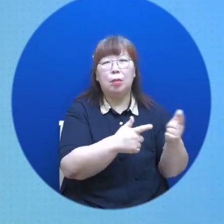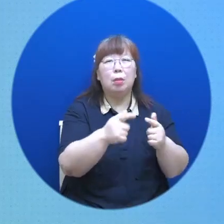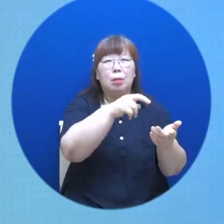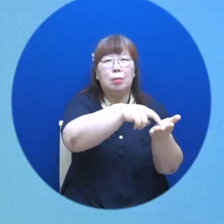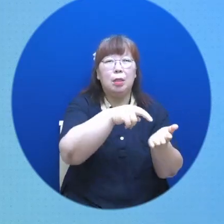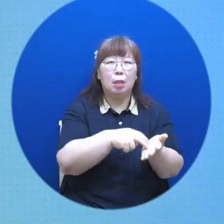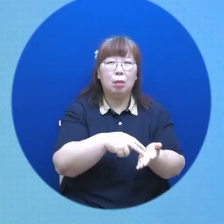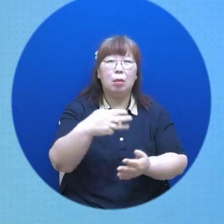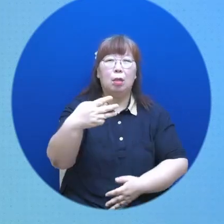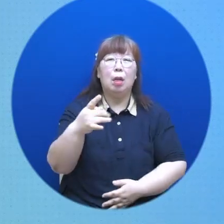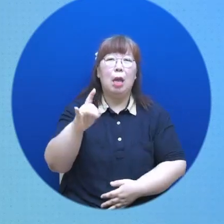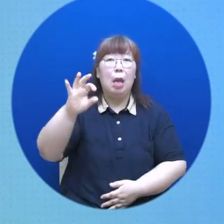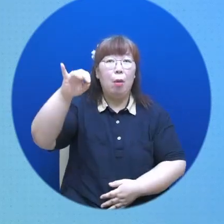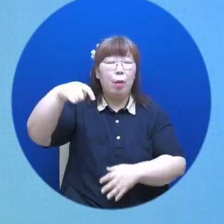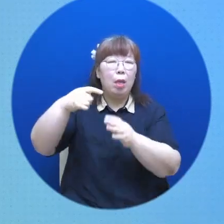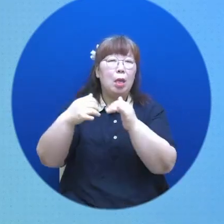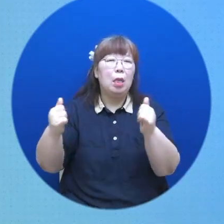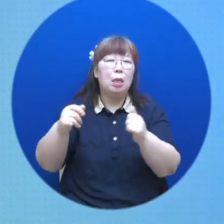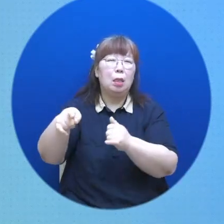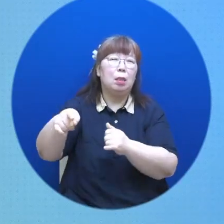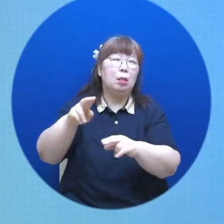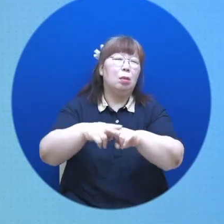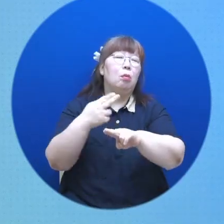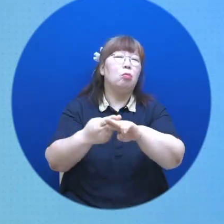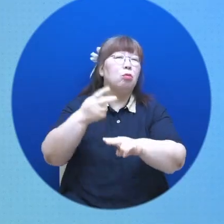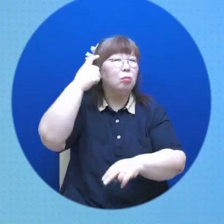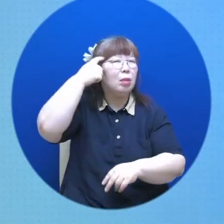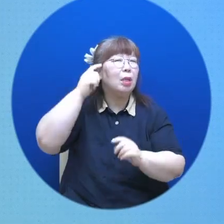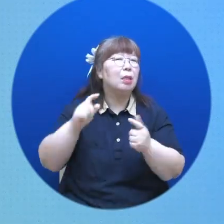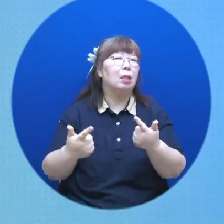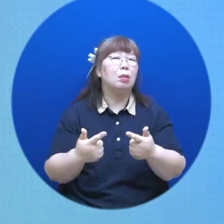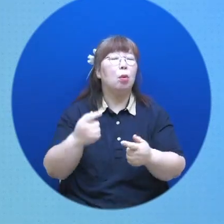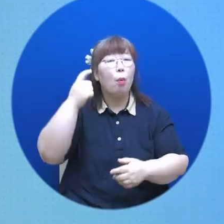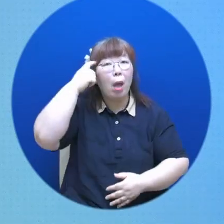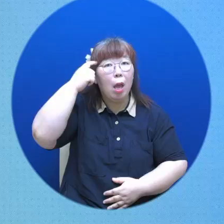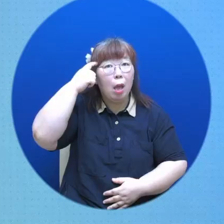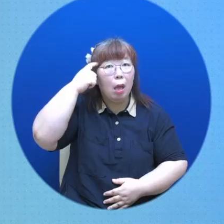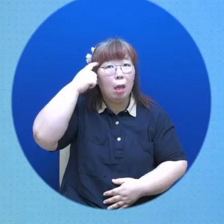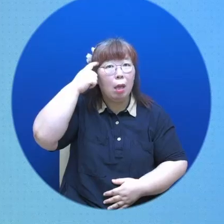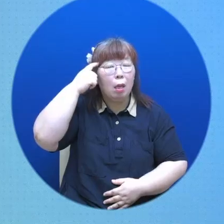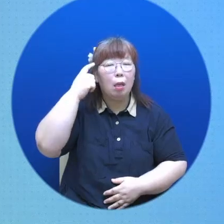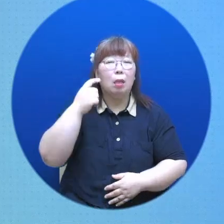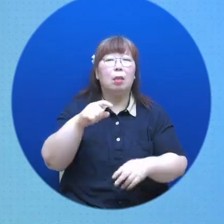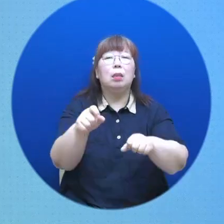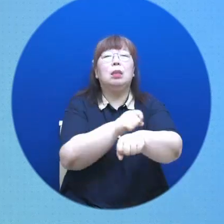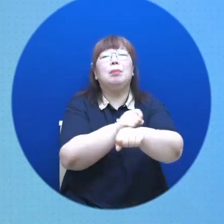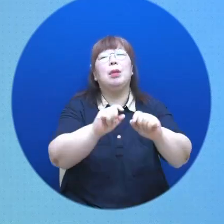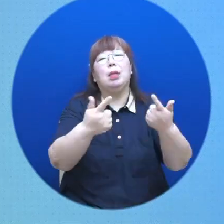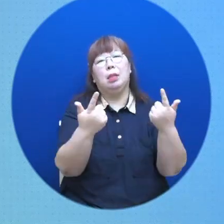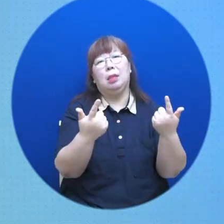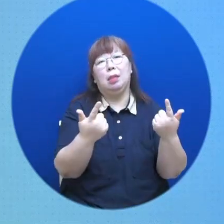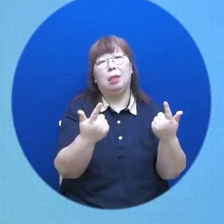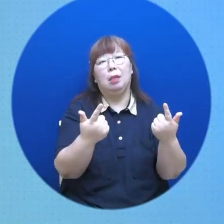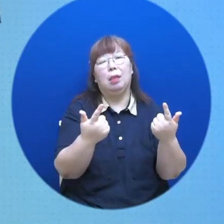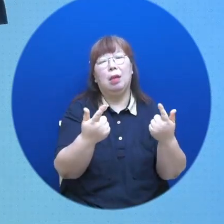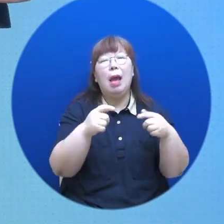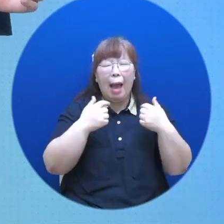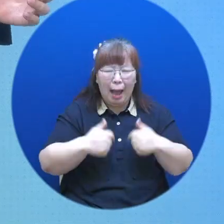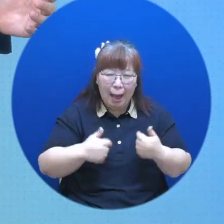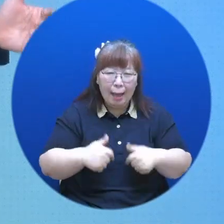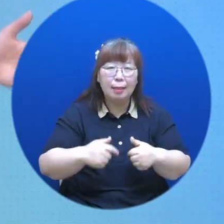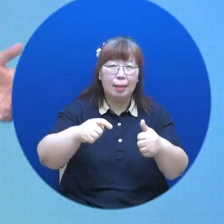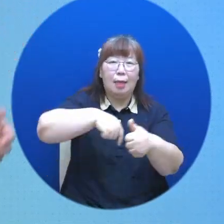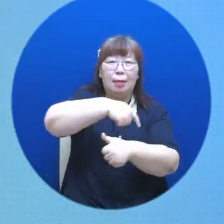레위인을 선물로 여기지 않았어요. 왜요? 특별하지 않았어요. 항상